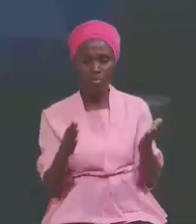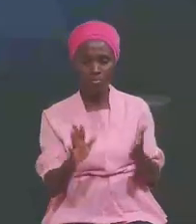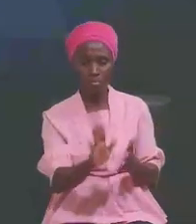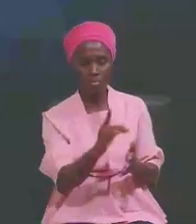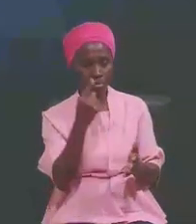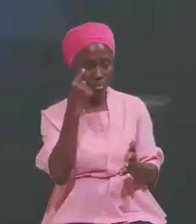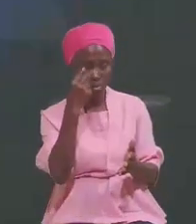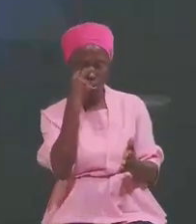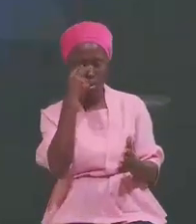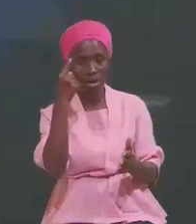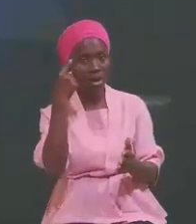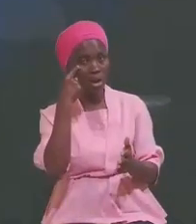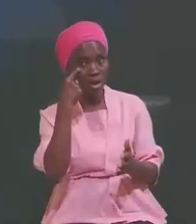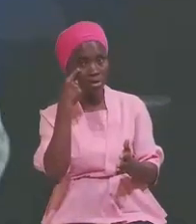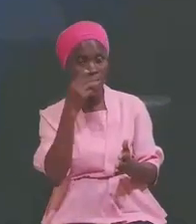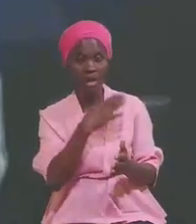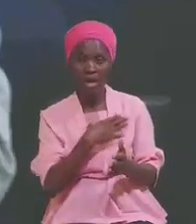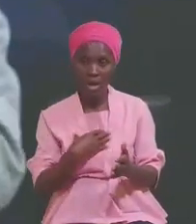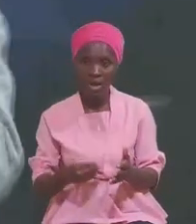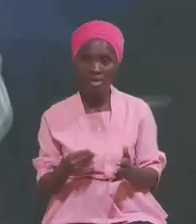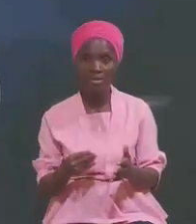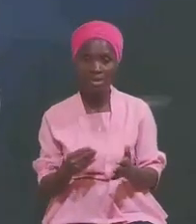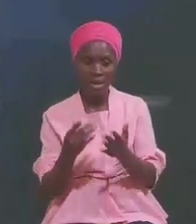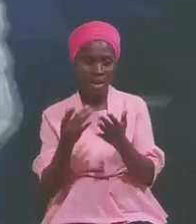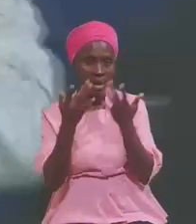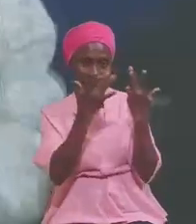ouvrez ses yeux aveugles là, et vous les voir,